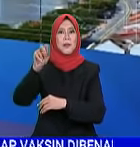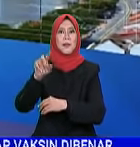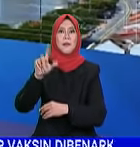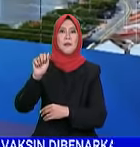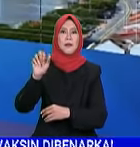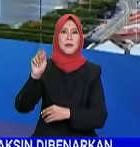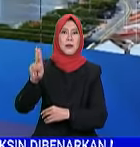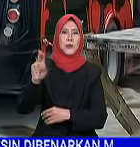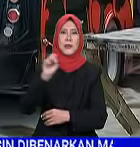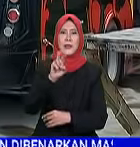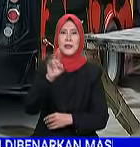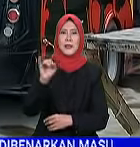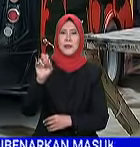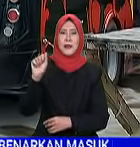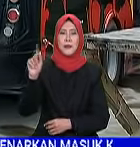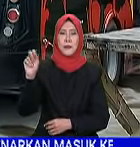Sri Aman.